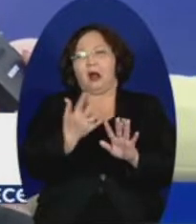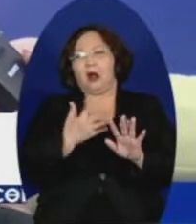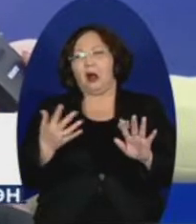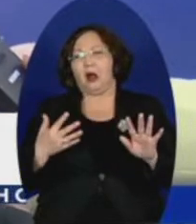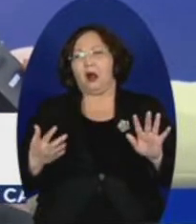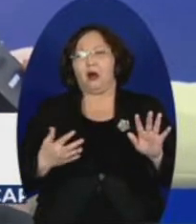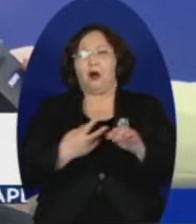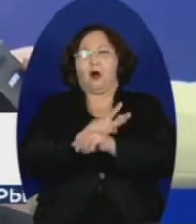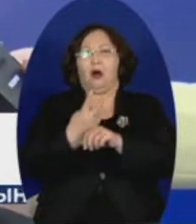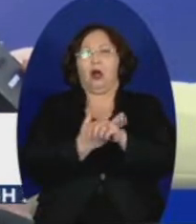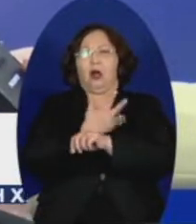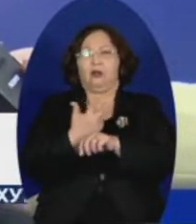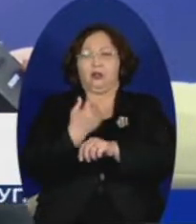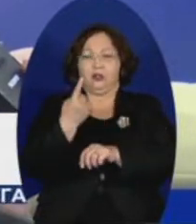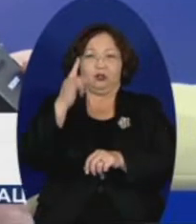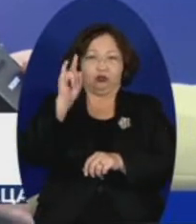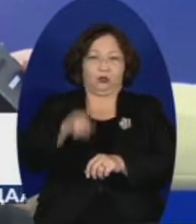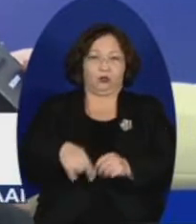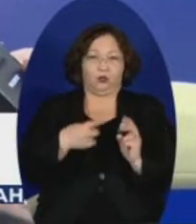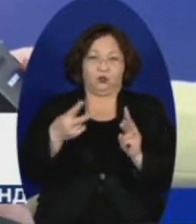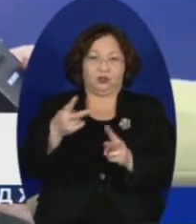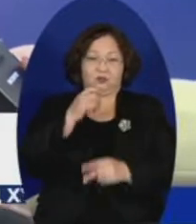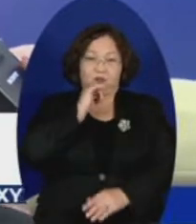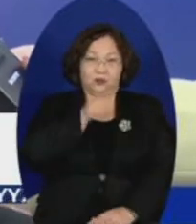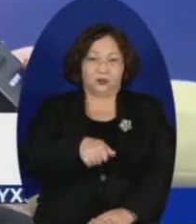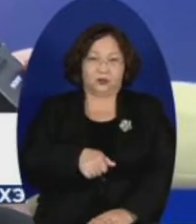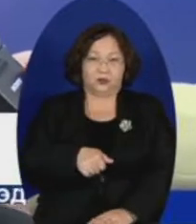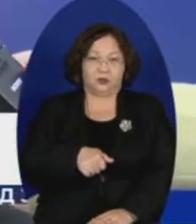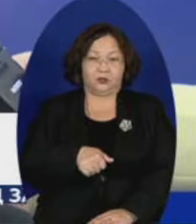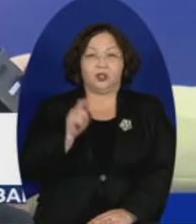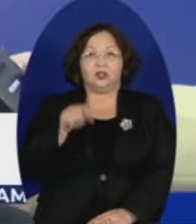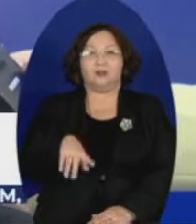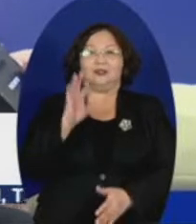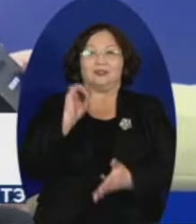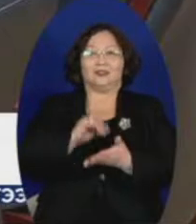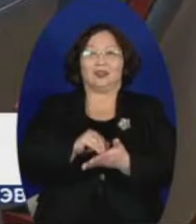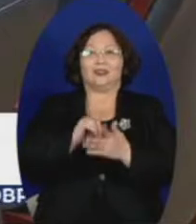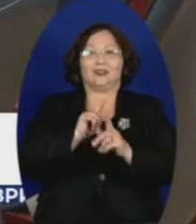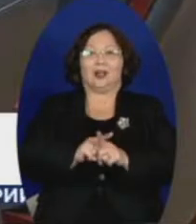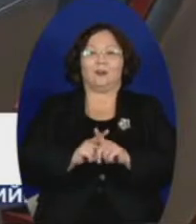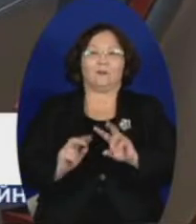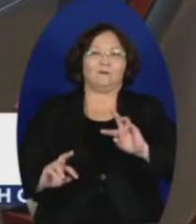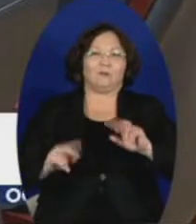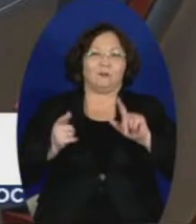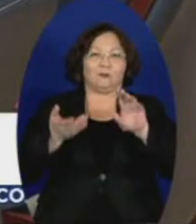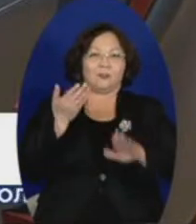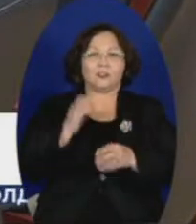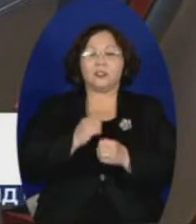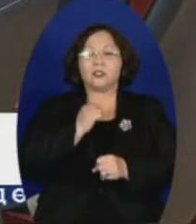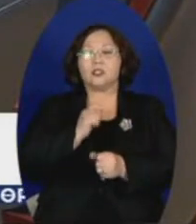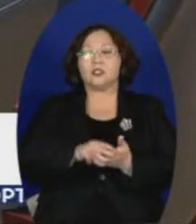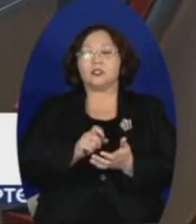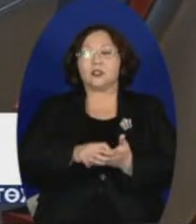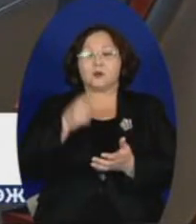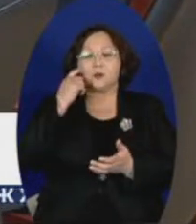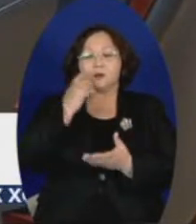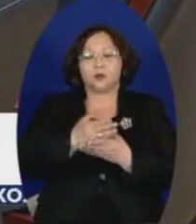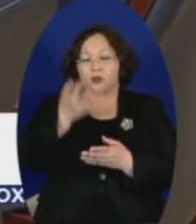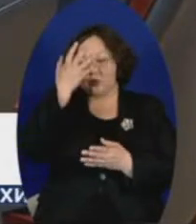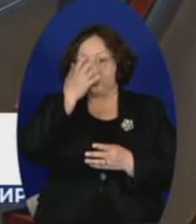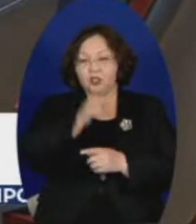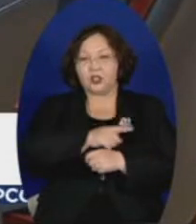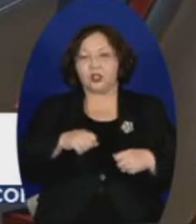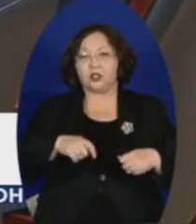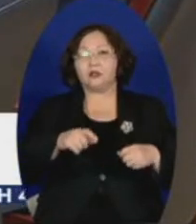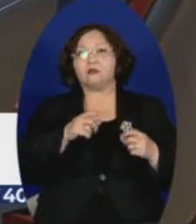нэг цонхны үйлчилгээ гэж болохгүй байгаа учраас энэ үйлчилгээнүүдийг стандартанд оруулъя. Төрөөс иргэн хуулийн этгээдэд үйлчилгээ